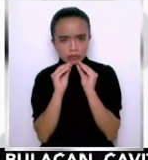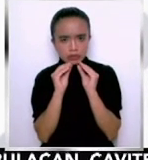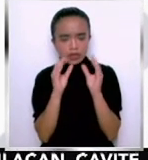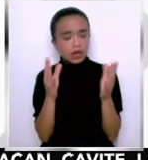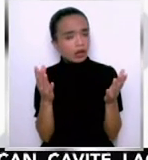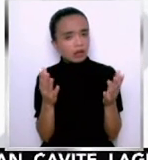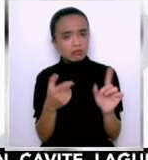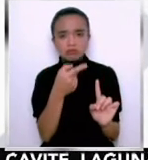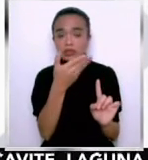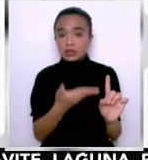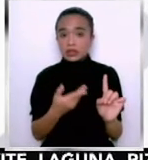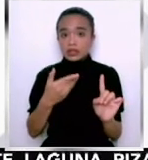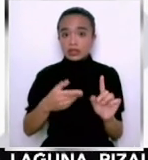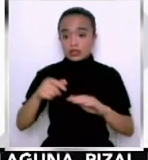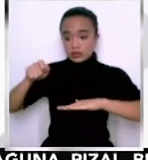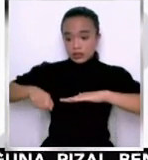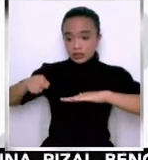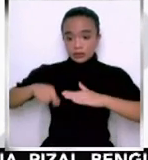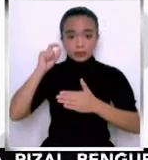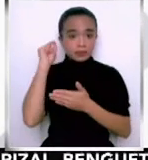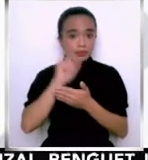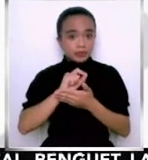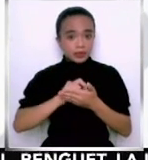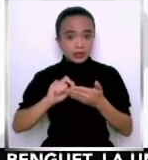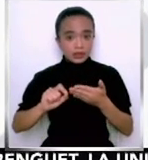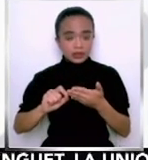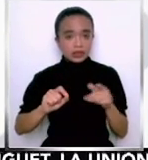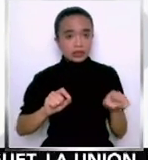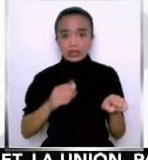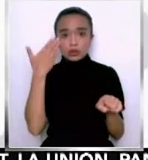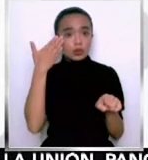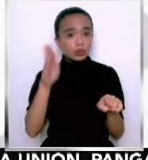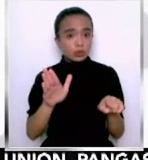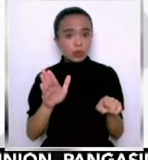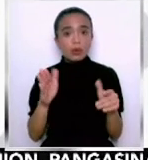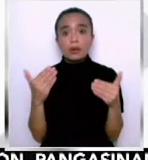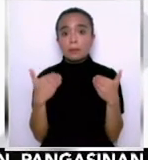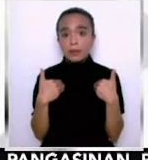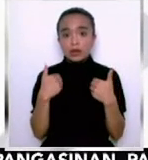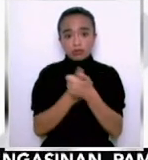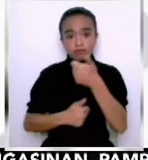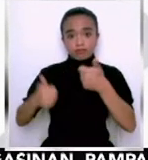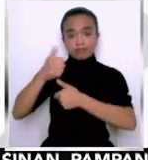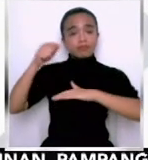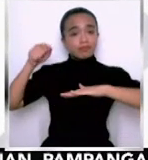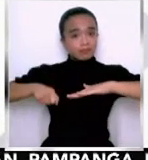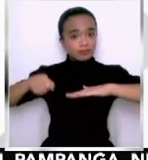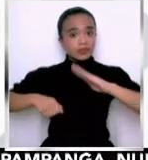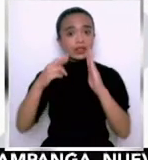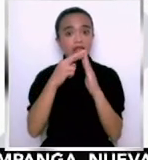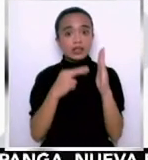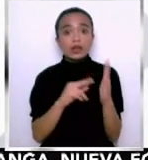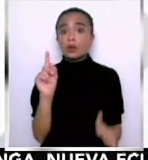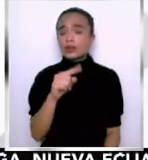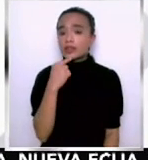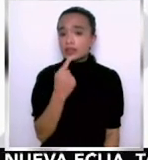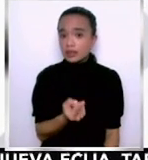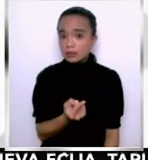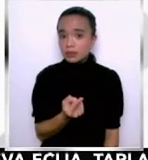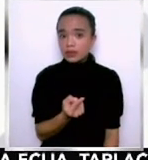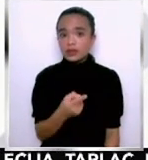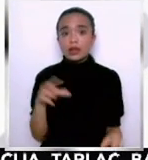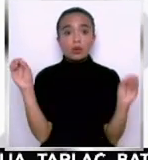Justice Secretary ay tila hindi nakakaalam na may Supreme Court ruling na nagsasabing walang banta sa